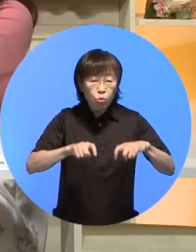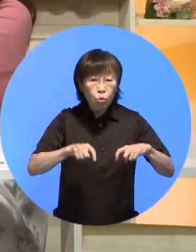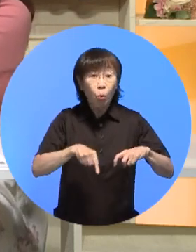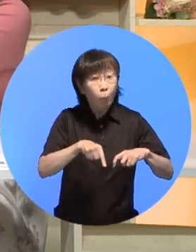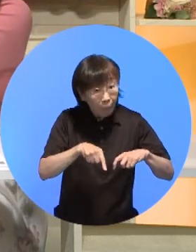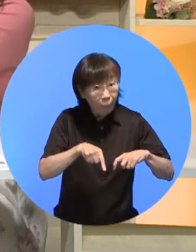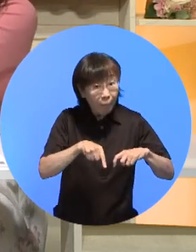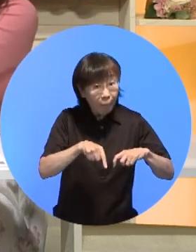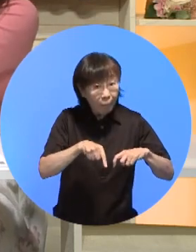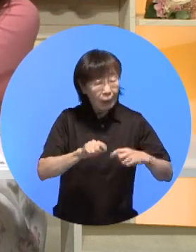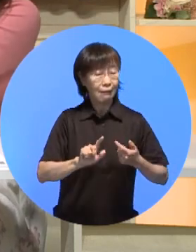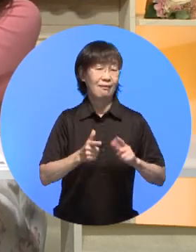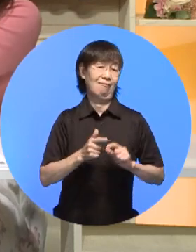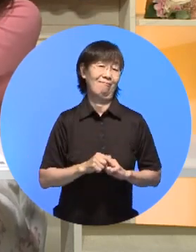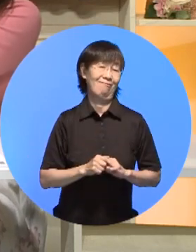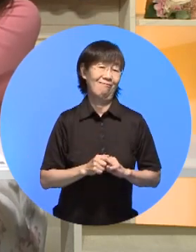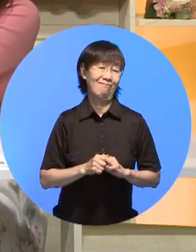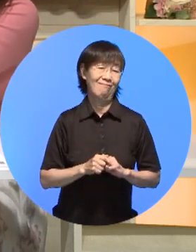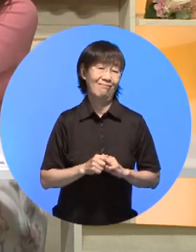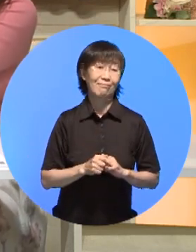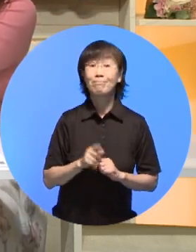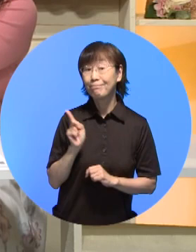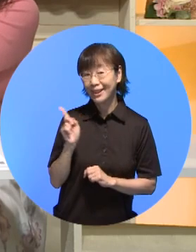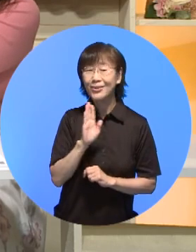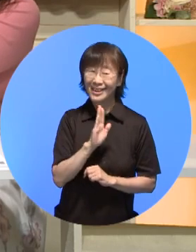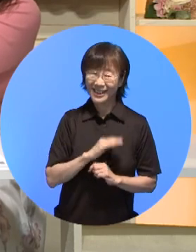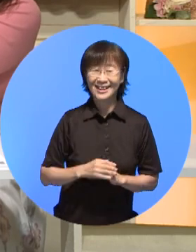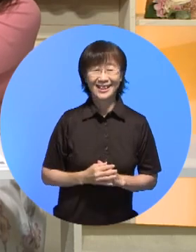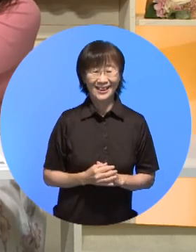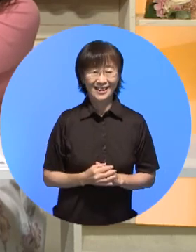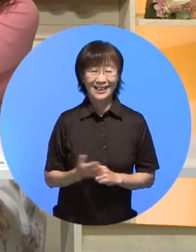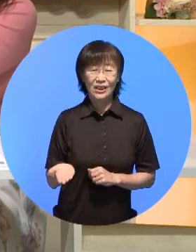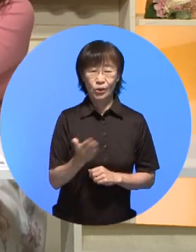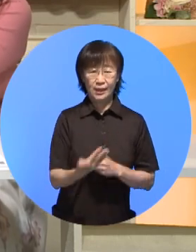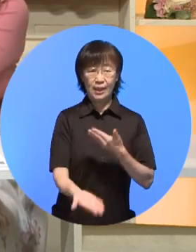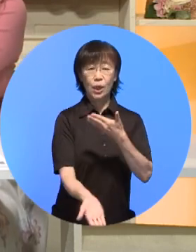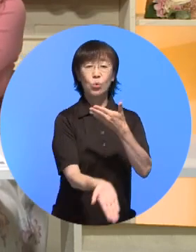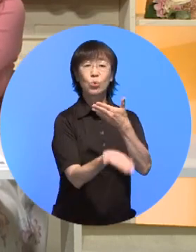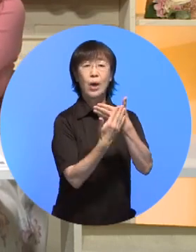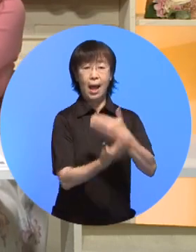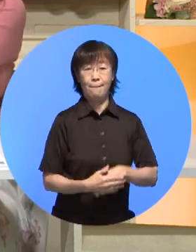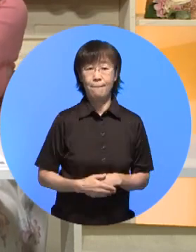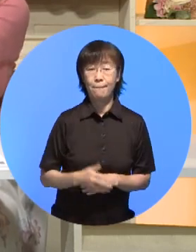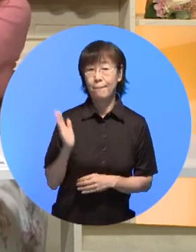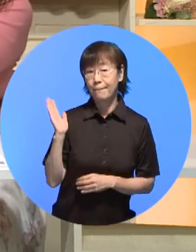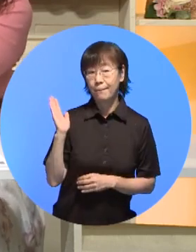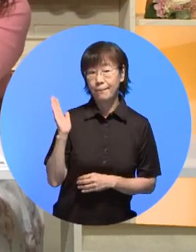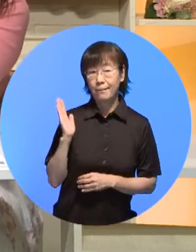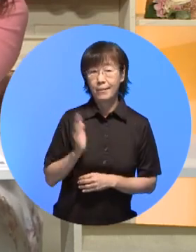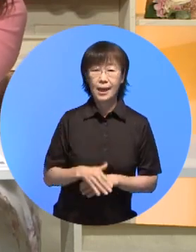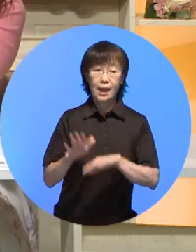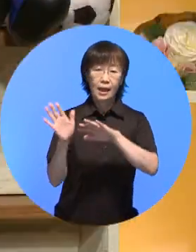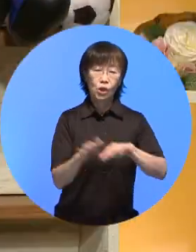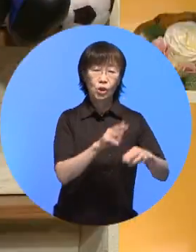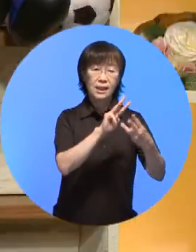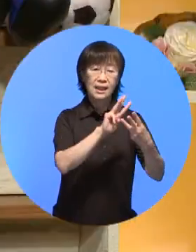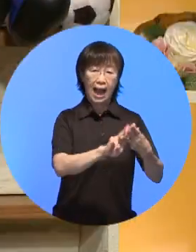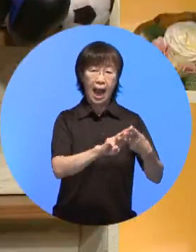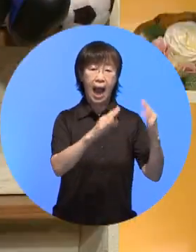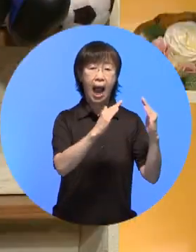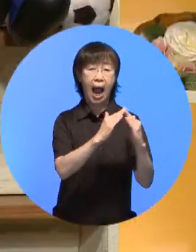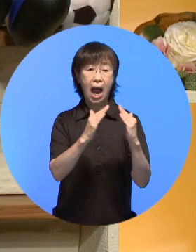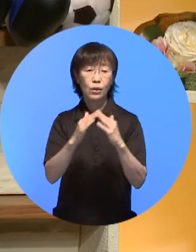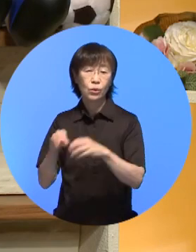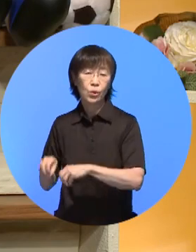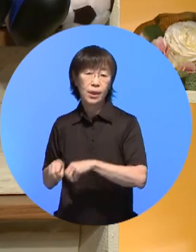からね懐いですけどねええでこちらの方もねえご覧くださいそして裏紙なんですが大阪スータハウス